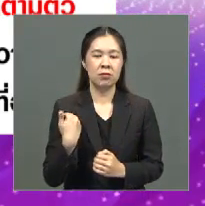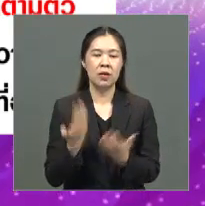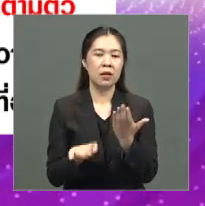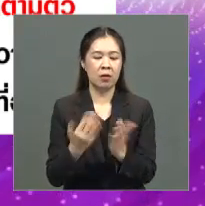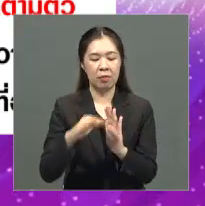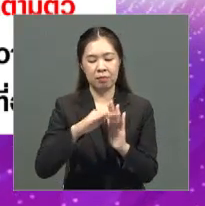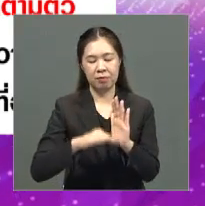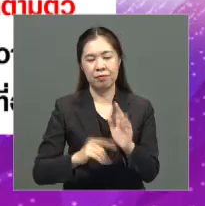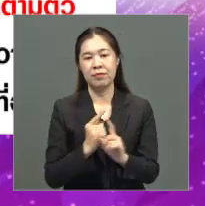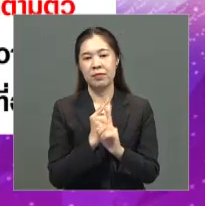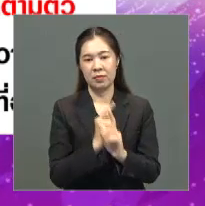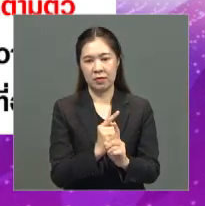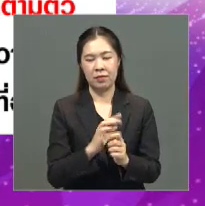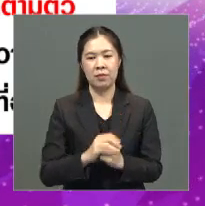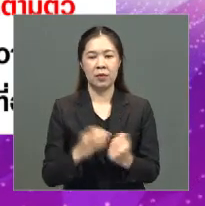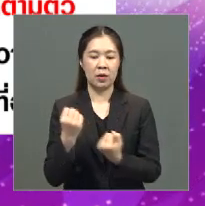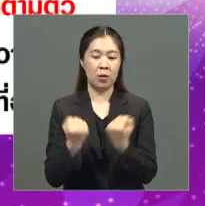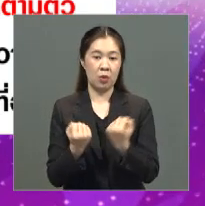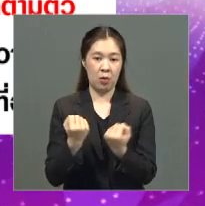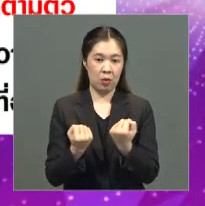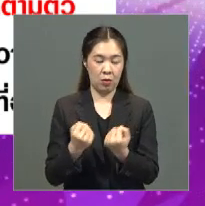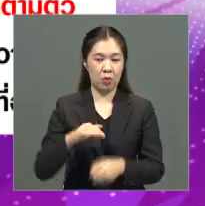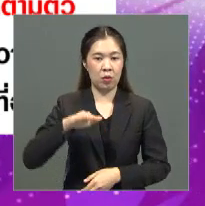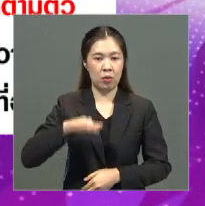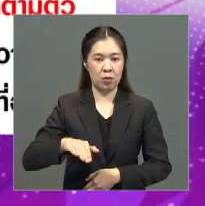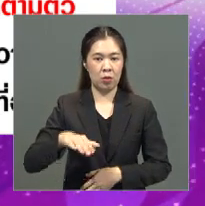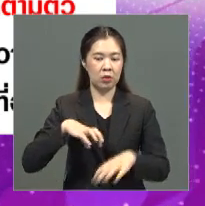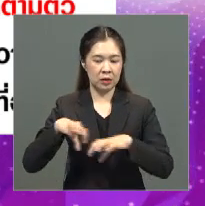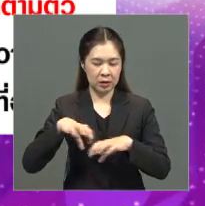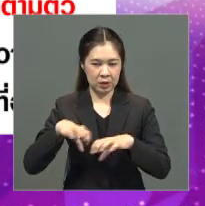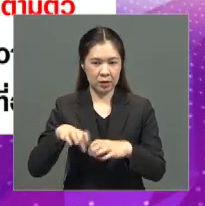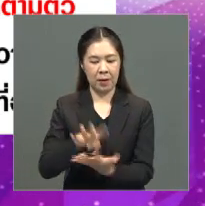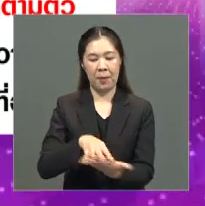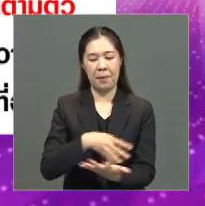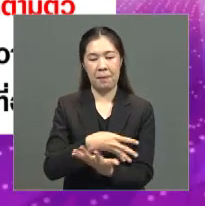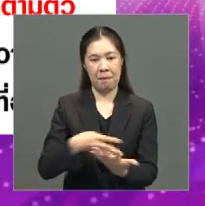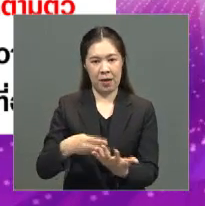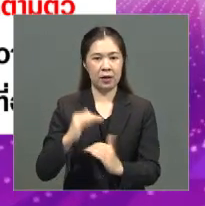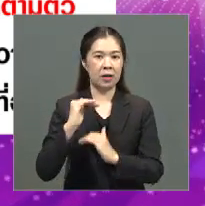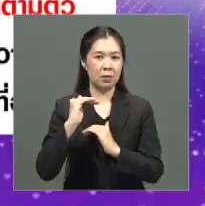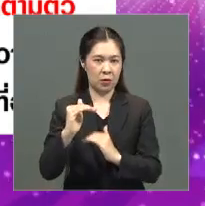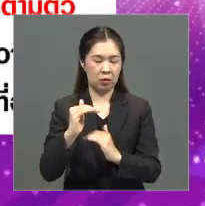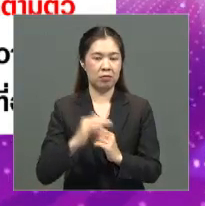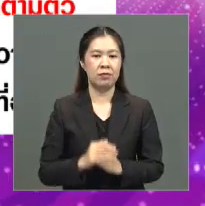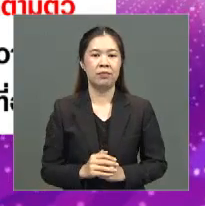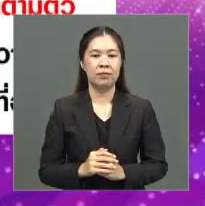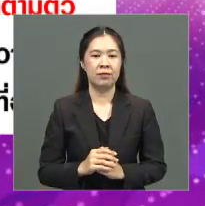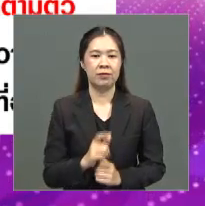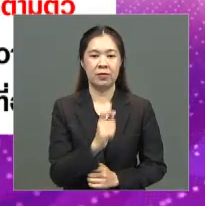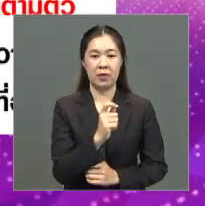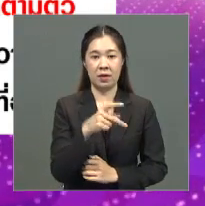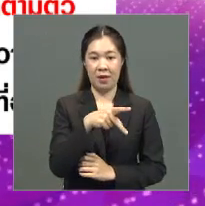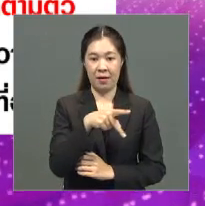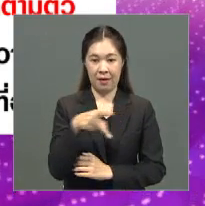ค่ะให้เดินทางโดยยานพาหนะที่เตรียมไว้ตามแผนการเดินทางที่กำหนดเท่านั้นแล้วก็ต้องติดตั้งแอปพลิเค